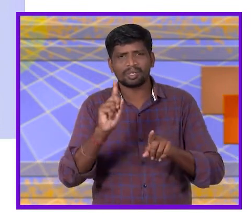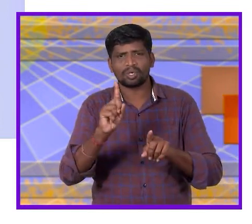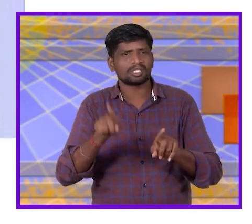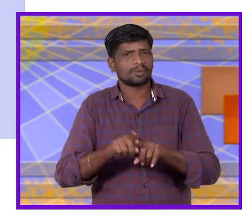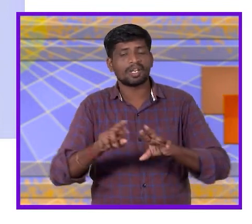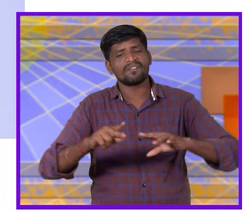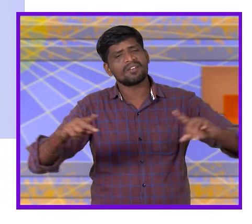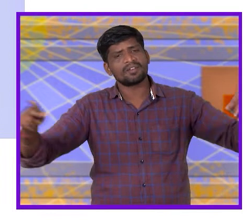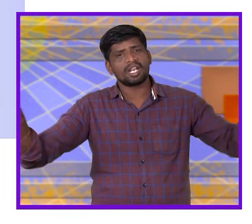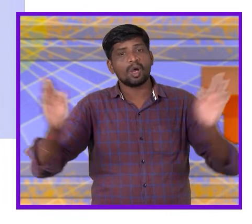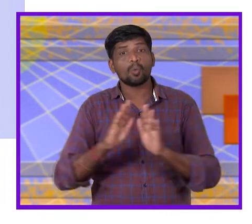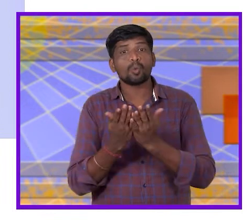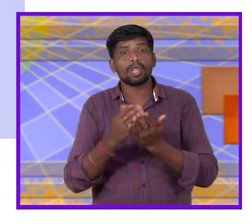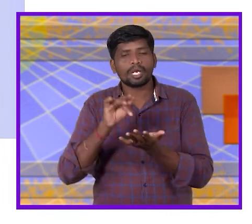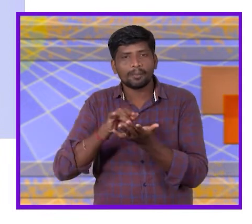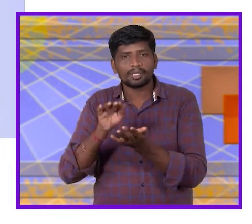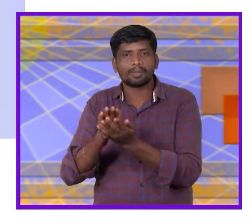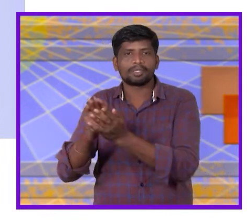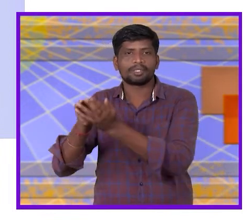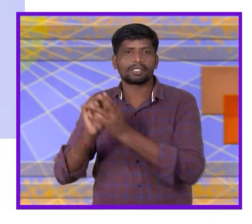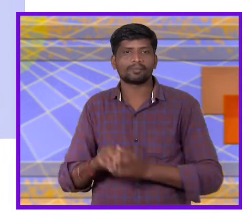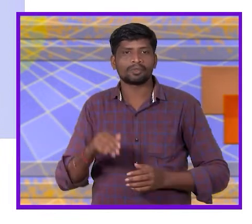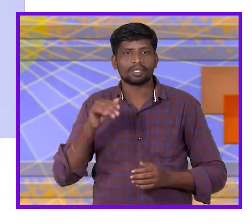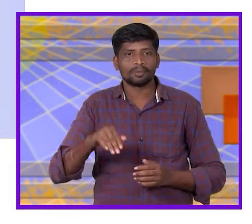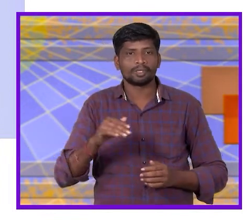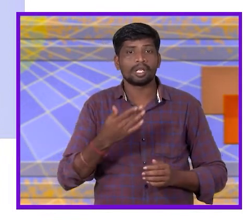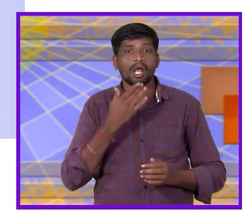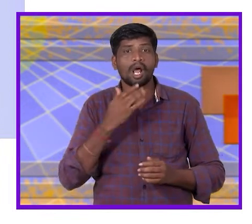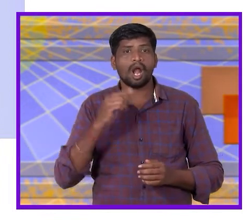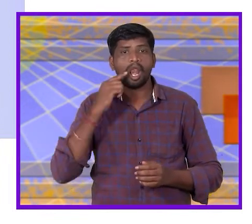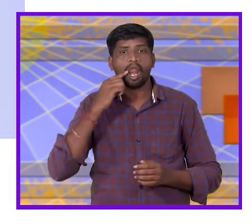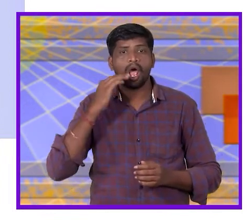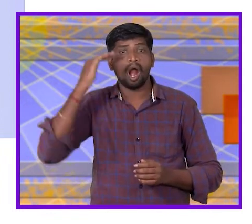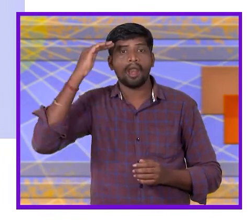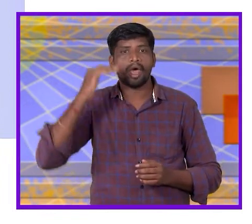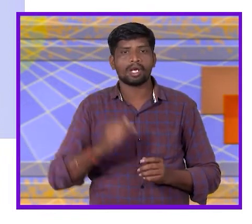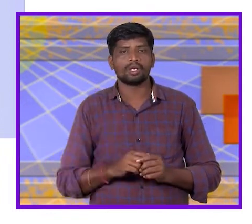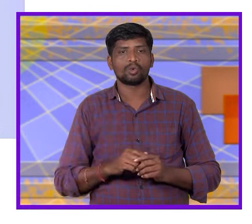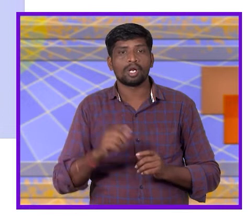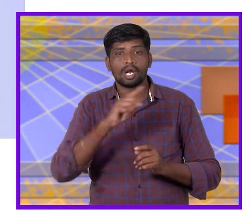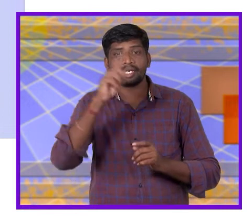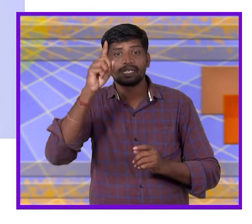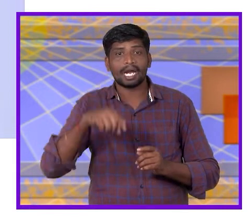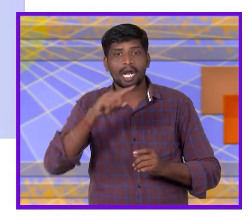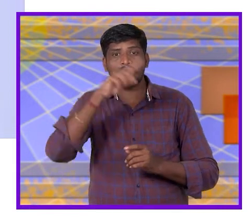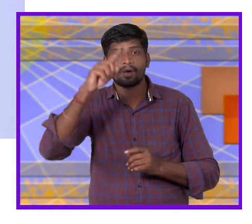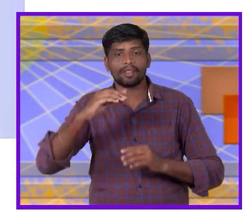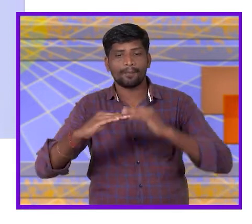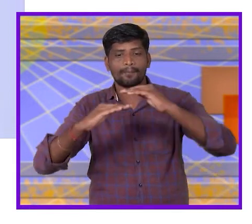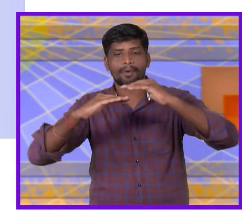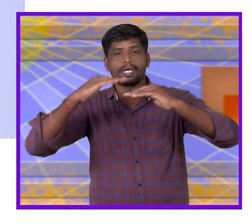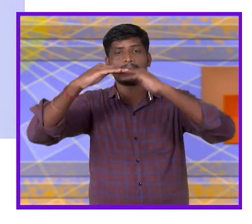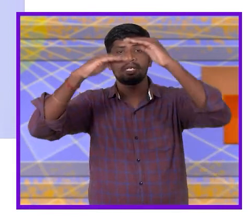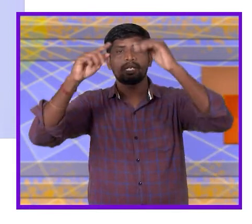இடம்பெற்றிருக்கு. தற்போது அண்ணா நூற்றாண்டு நூலகத்தினுடைய 7வது தளத்திலே இந்த கீழ்த்திசை